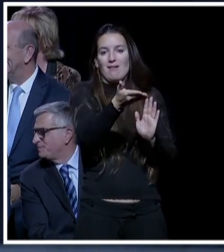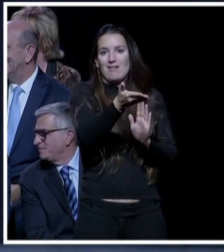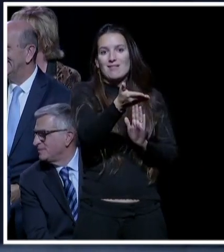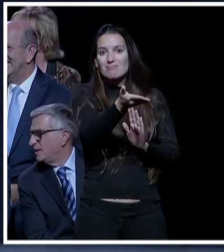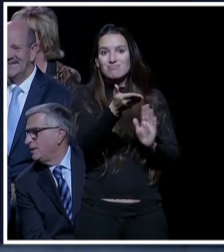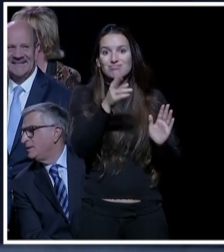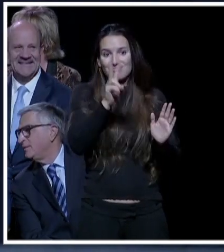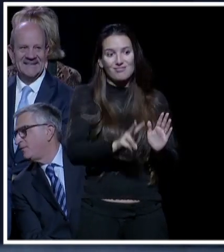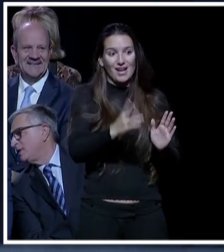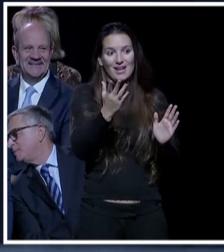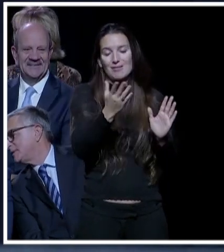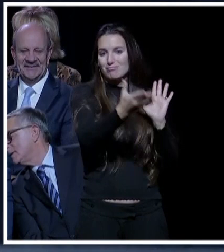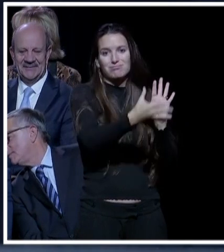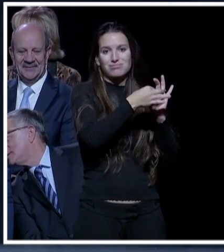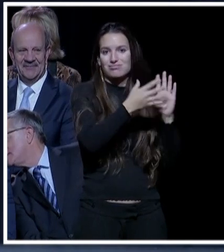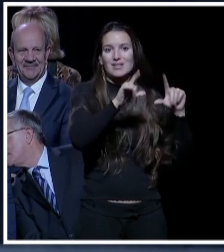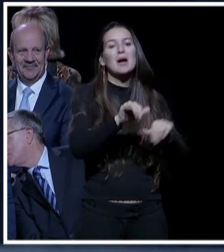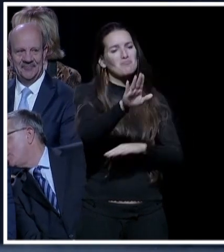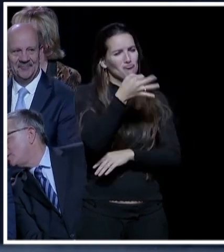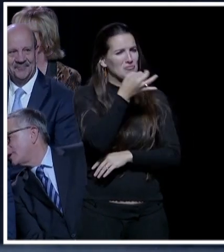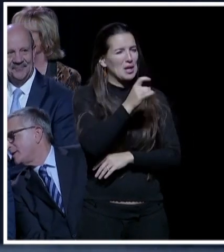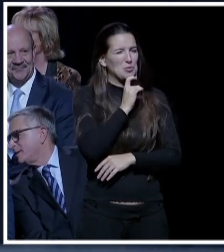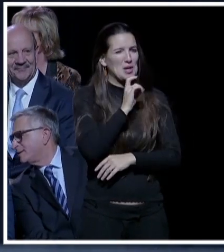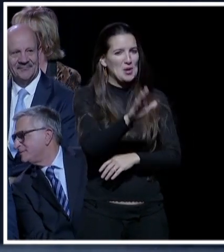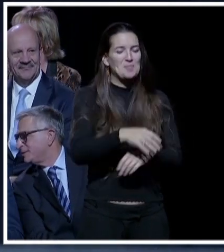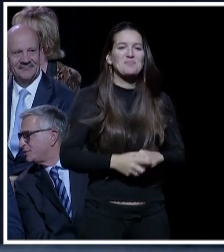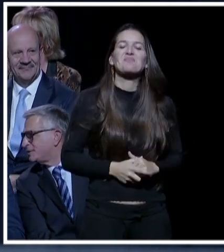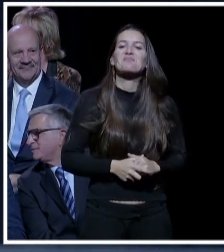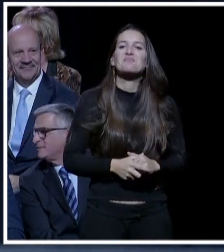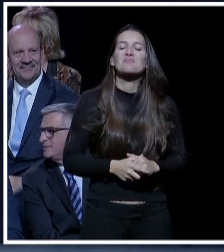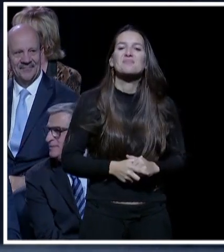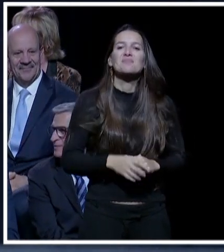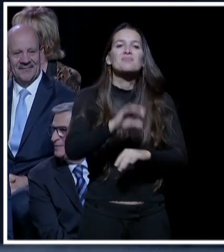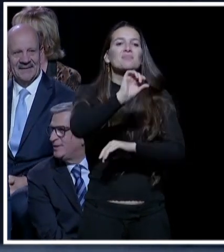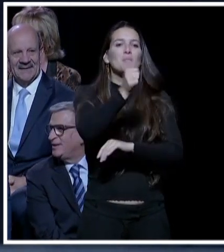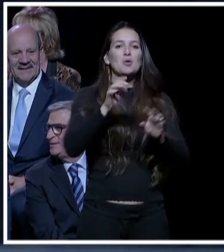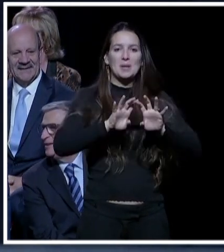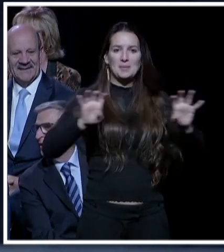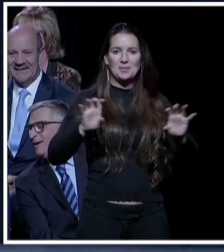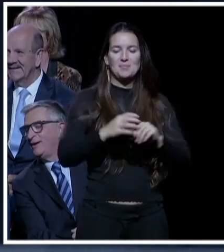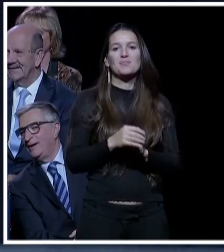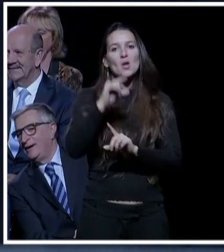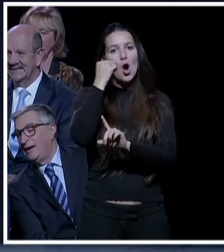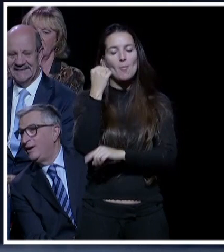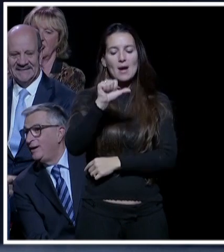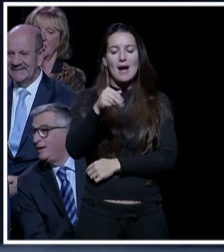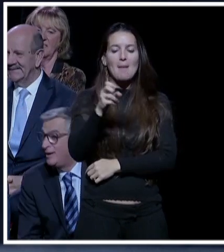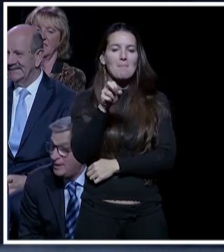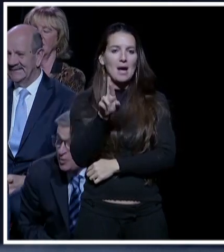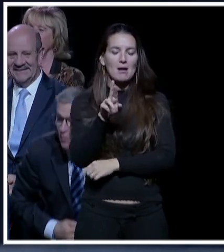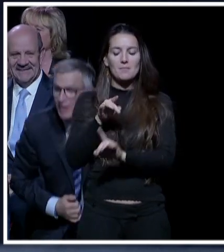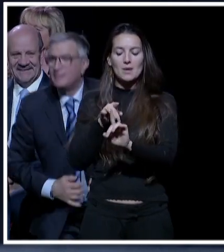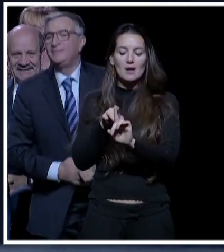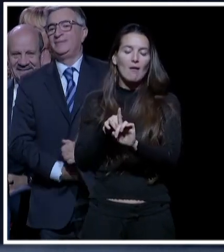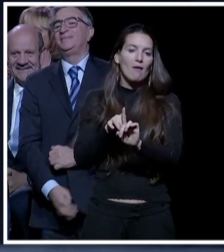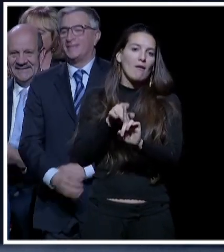le Notre-Dame, voilà, on le dira tout à l'heure. Ensuite, au premier rang, Monsieur Serge Amard. Alors Serge,